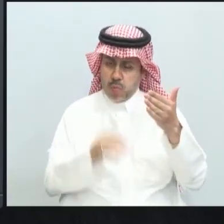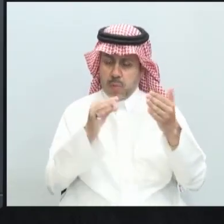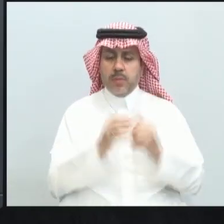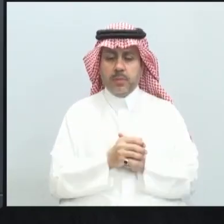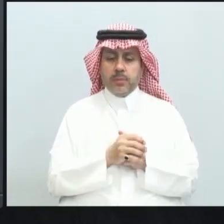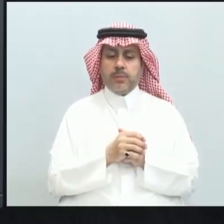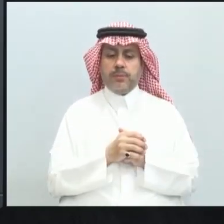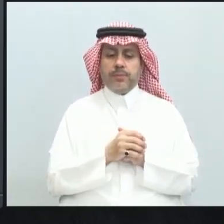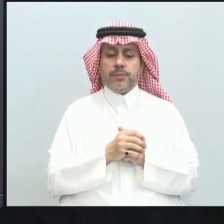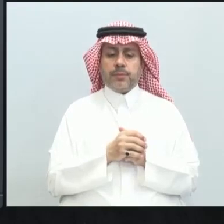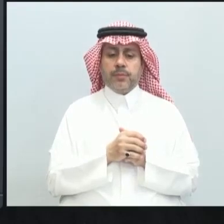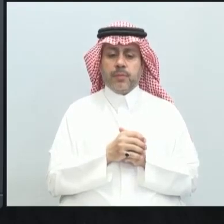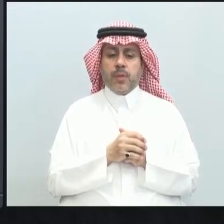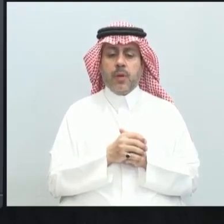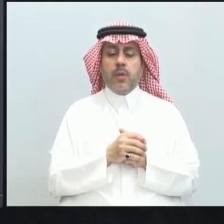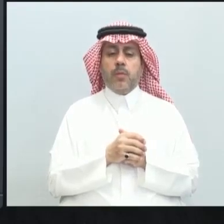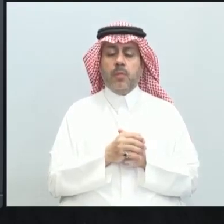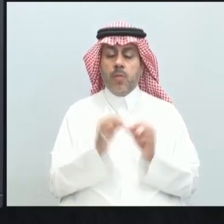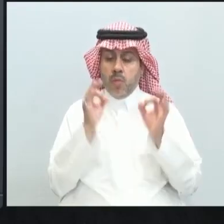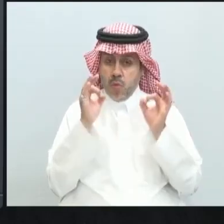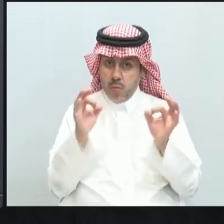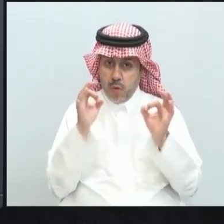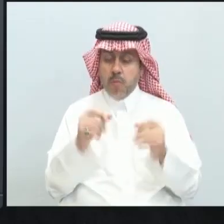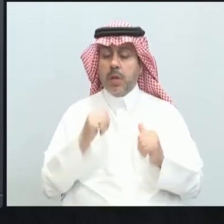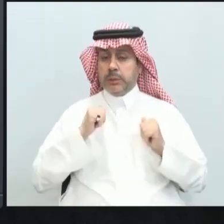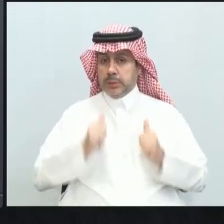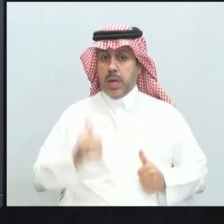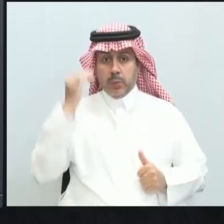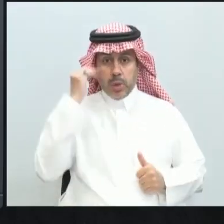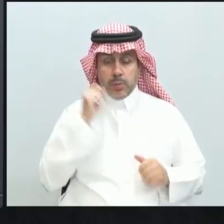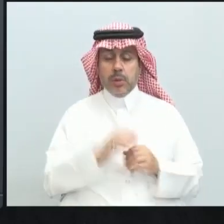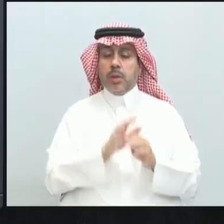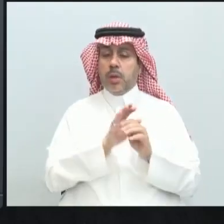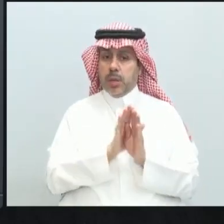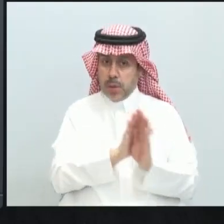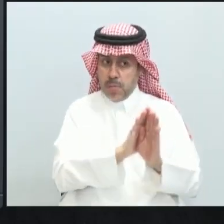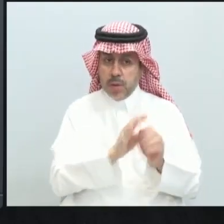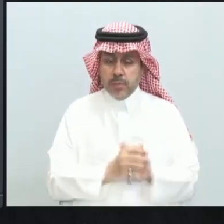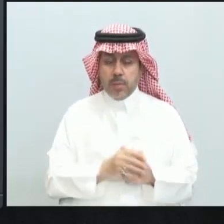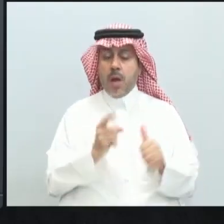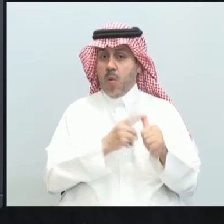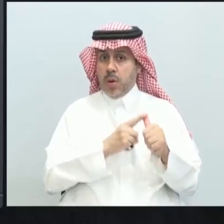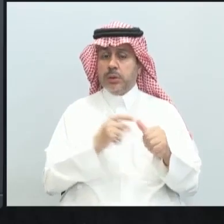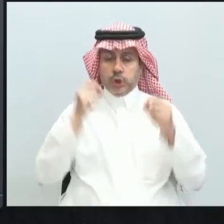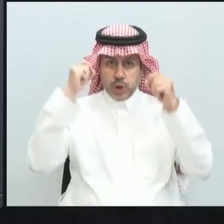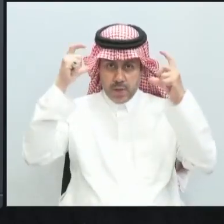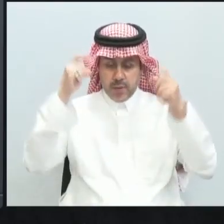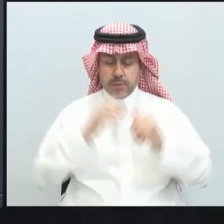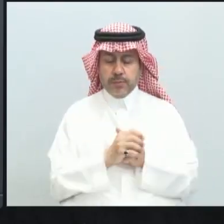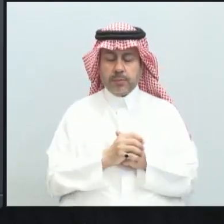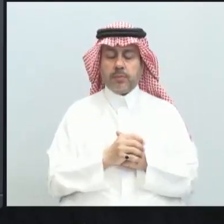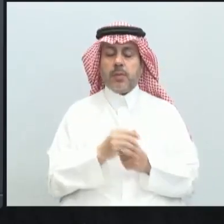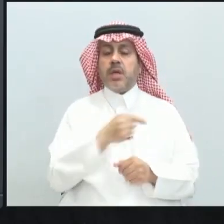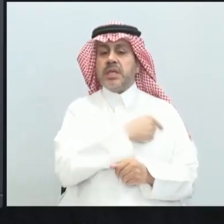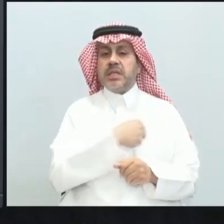ومحاور ينبغي للطالب والطالبه ان يعتني بها اول هذه المحاور اننا بحمد الله تعالى تعرفنا واياكم